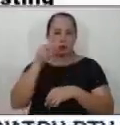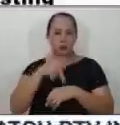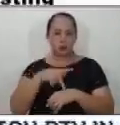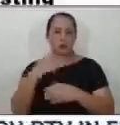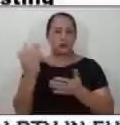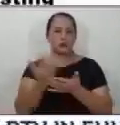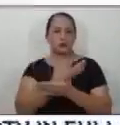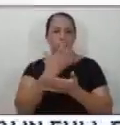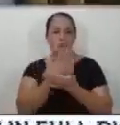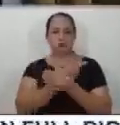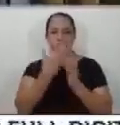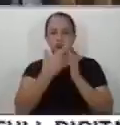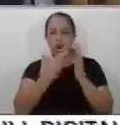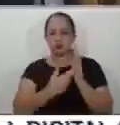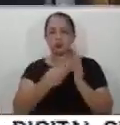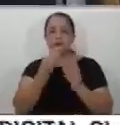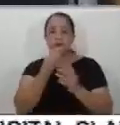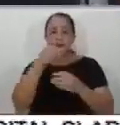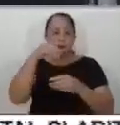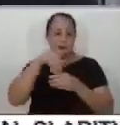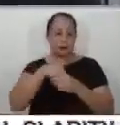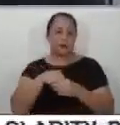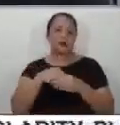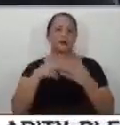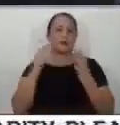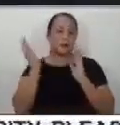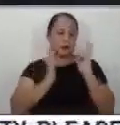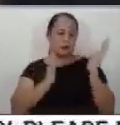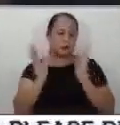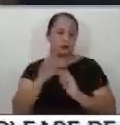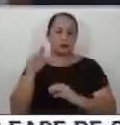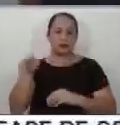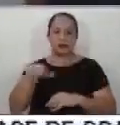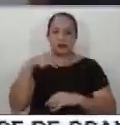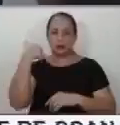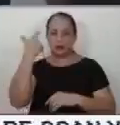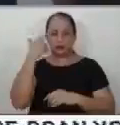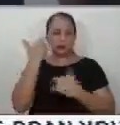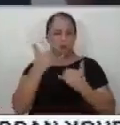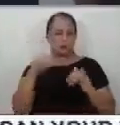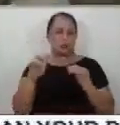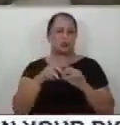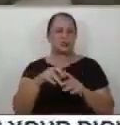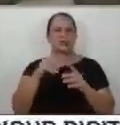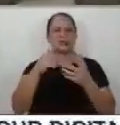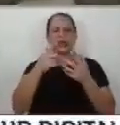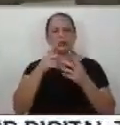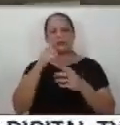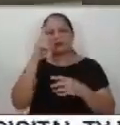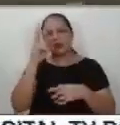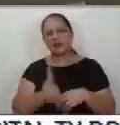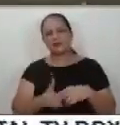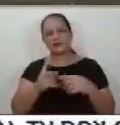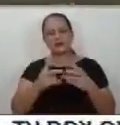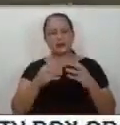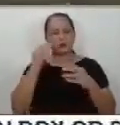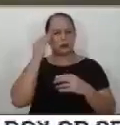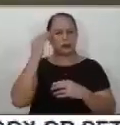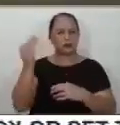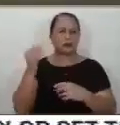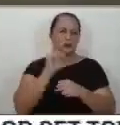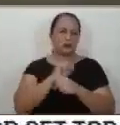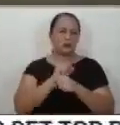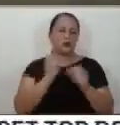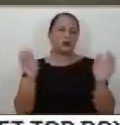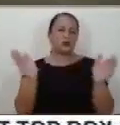COVAX facility. Sa laging handa public briefing, sinabi ni Abeyasinghe na marami pang bakuna ang darating sa bansa